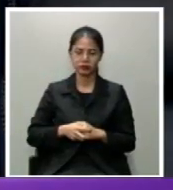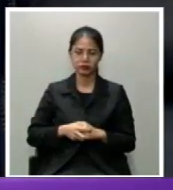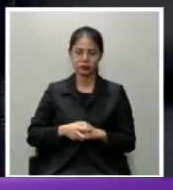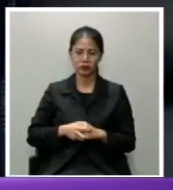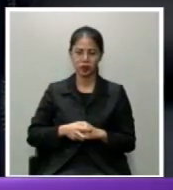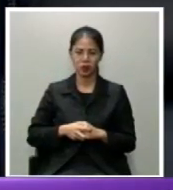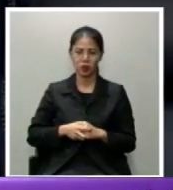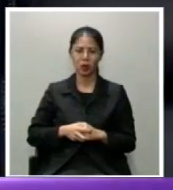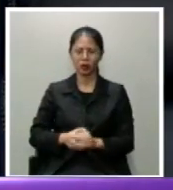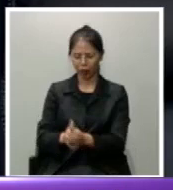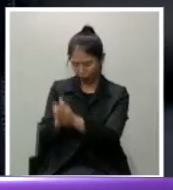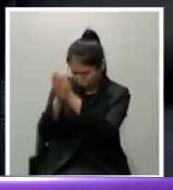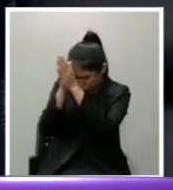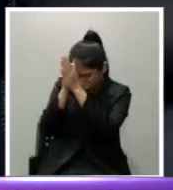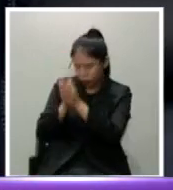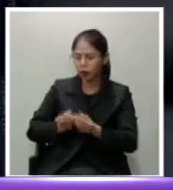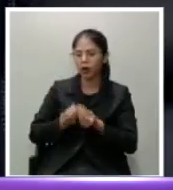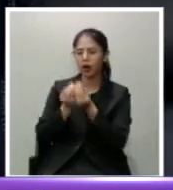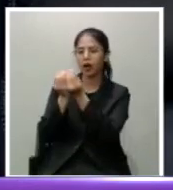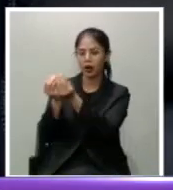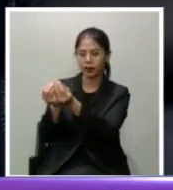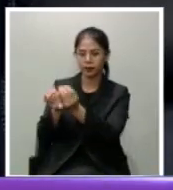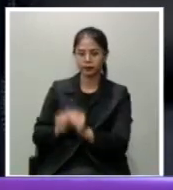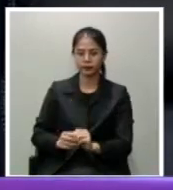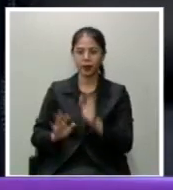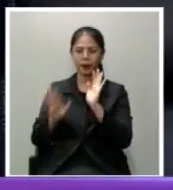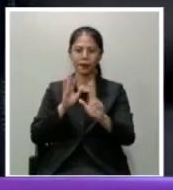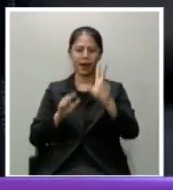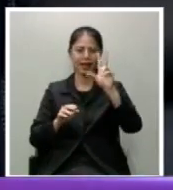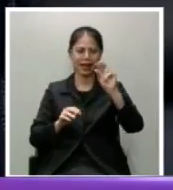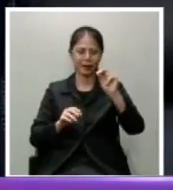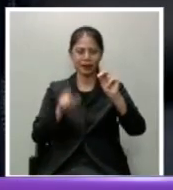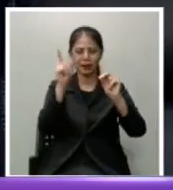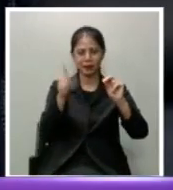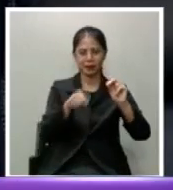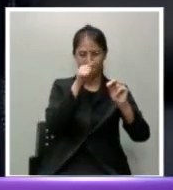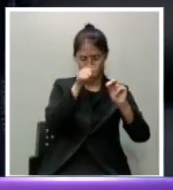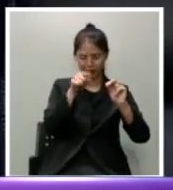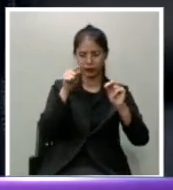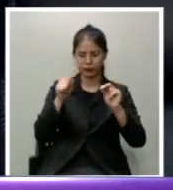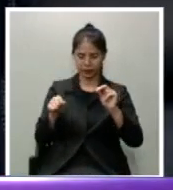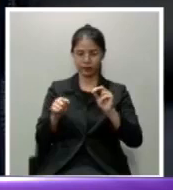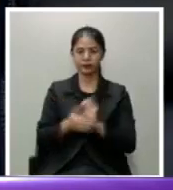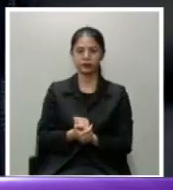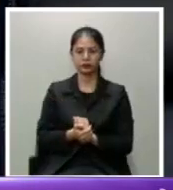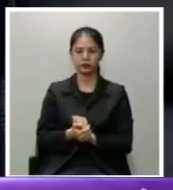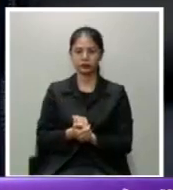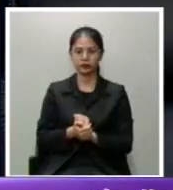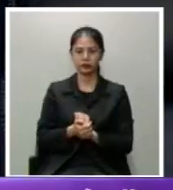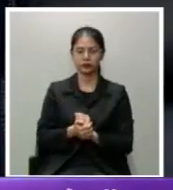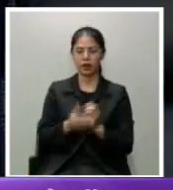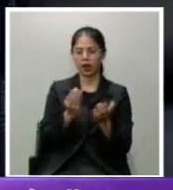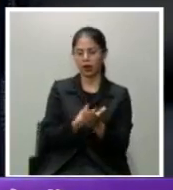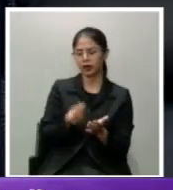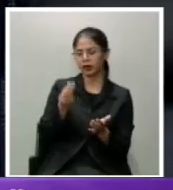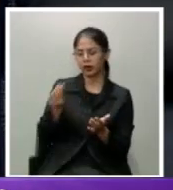ควรจะโมทดาสาธุเขาก็จะได้ 30% ของ 1,225 ล้านบาทคำนวณมาเสร็จแล้วครับ